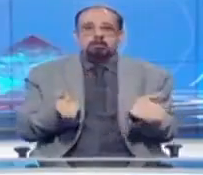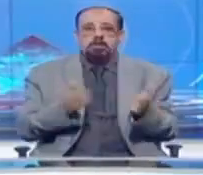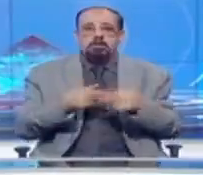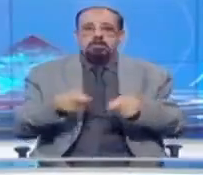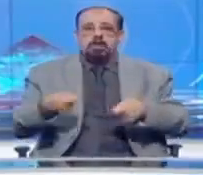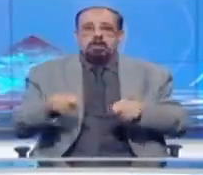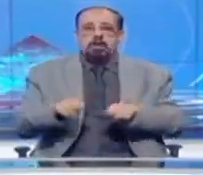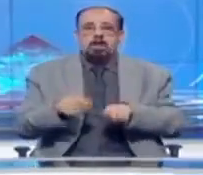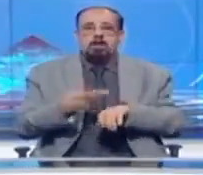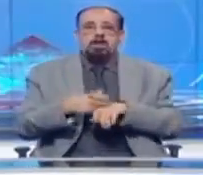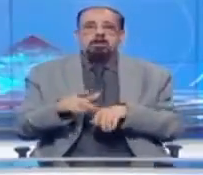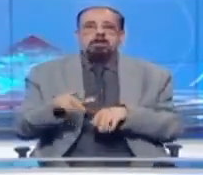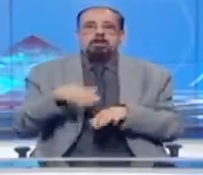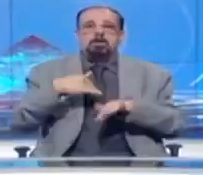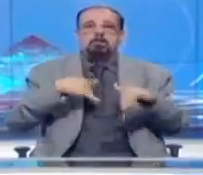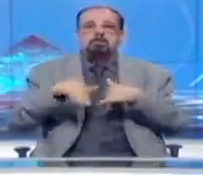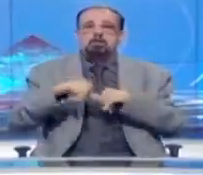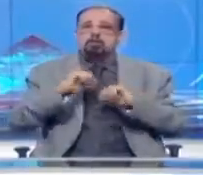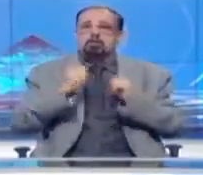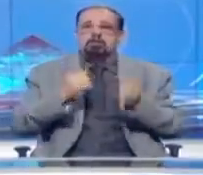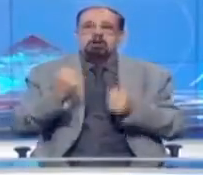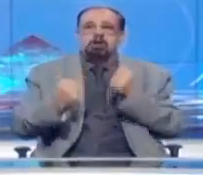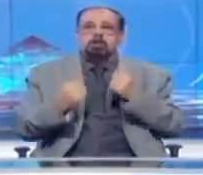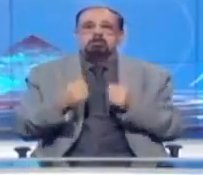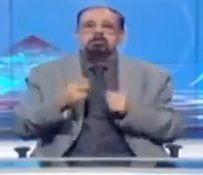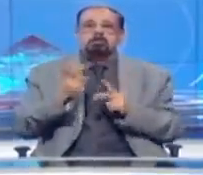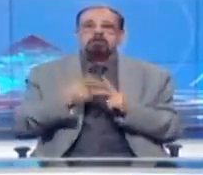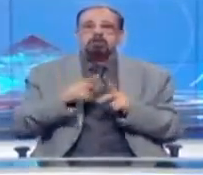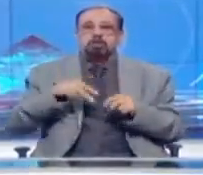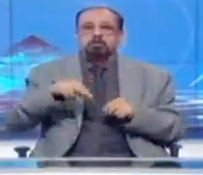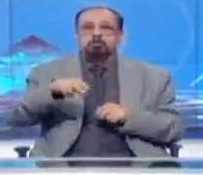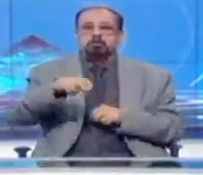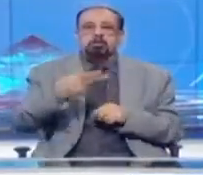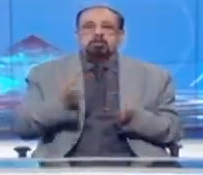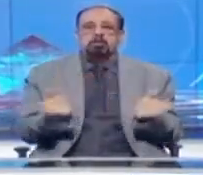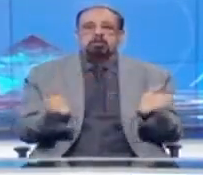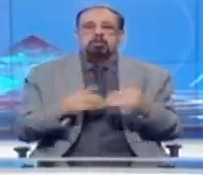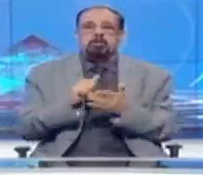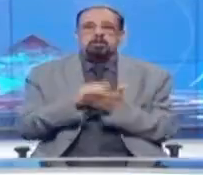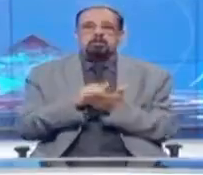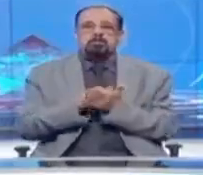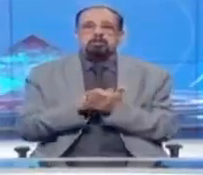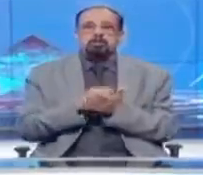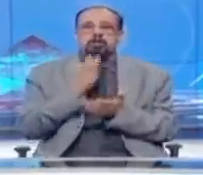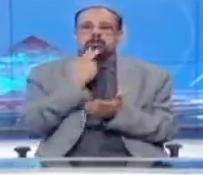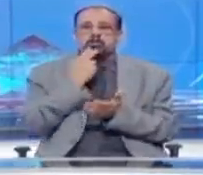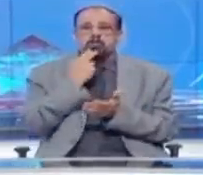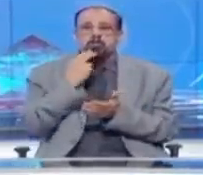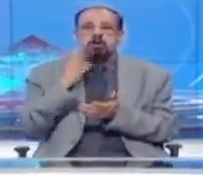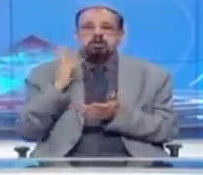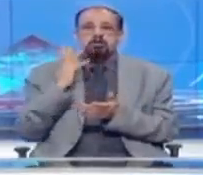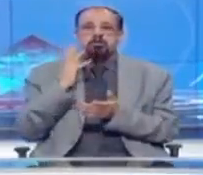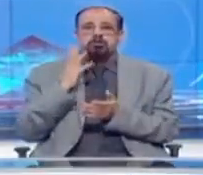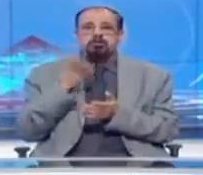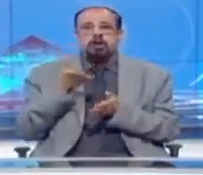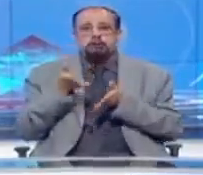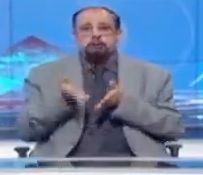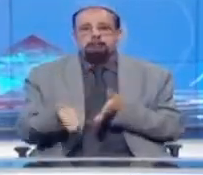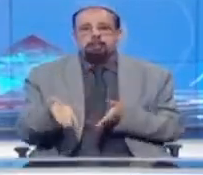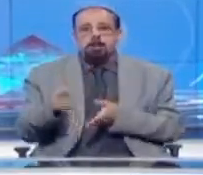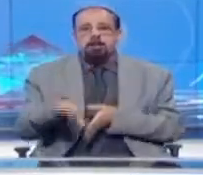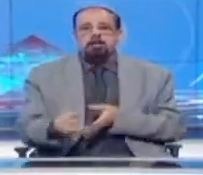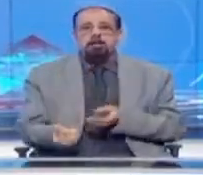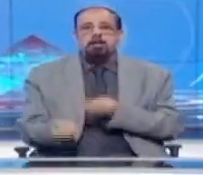مداخلها الرئيسة ومنعت السيارات والسكان من المرور، كما حصرت منزلا كان يتحصن فيه